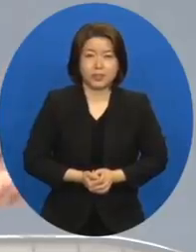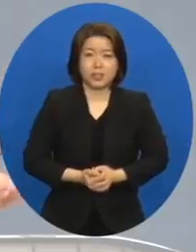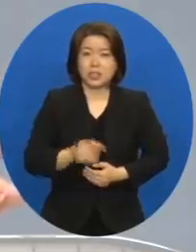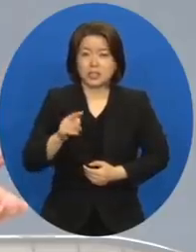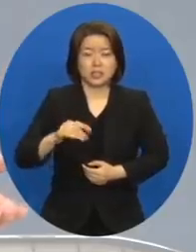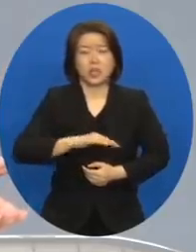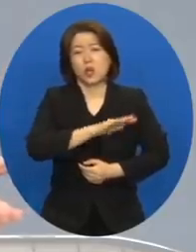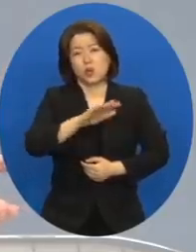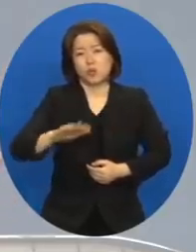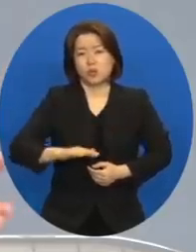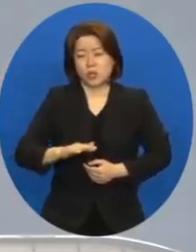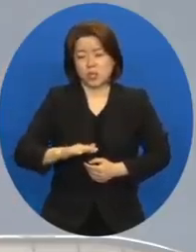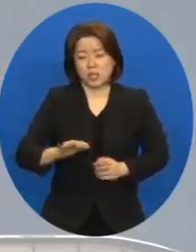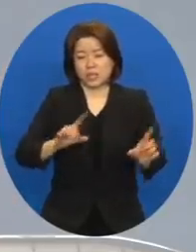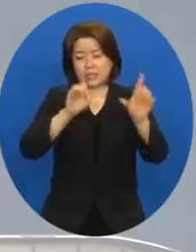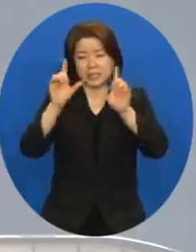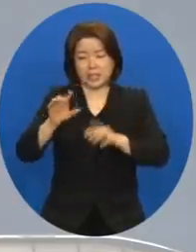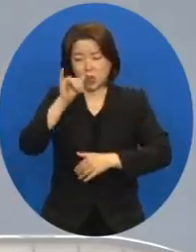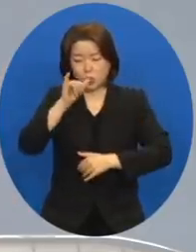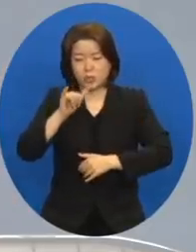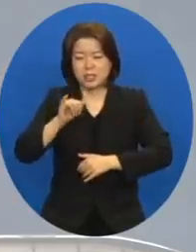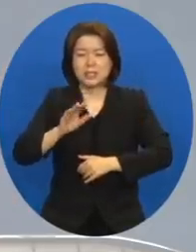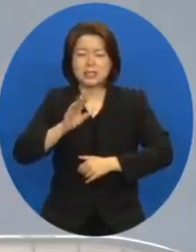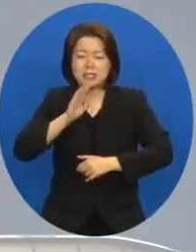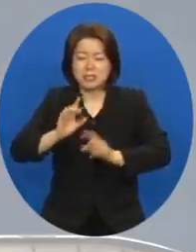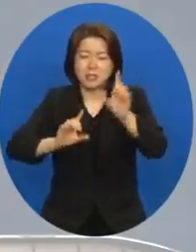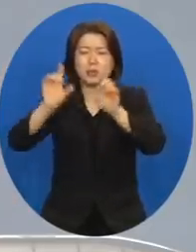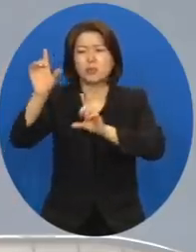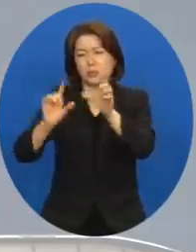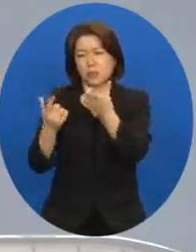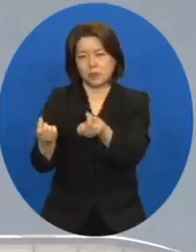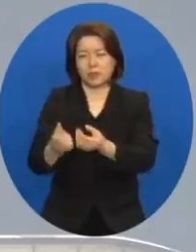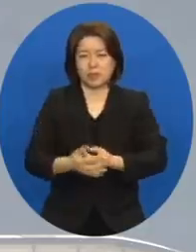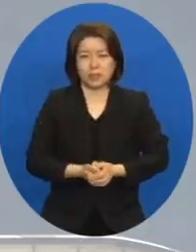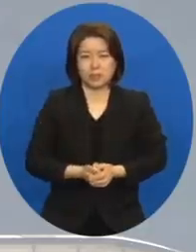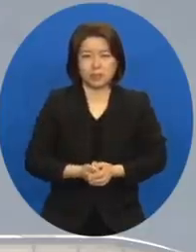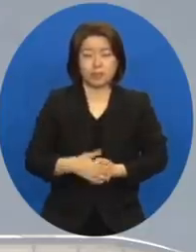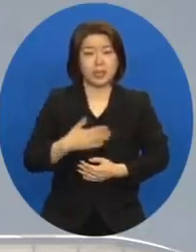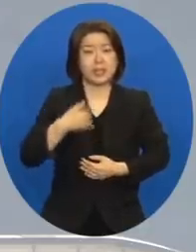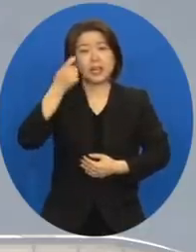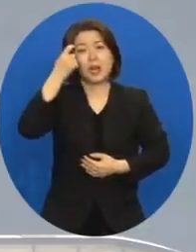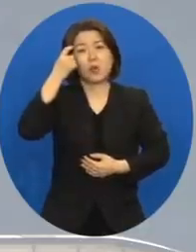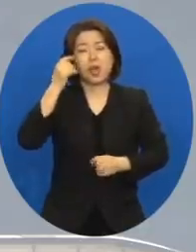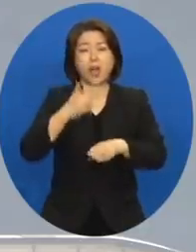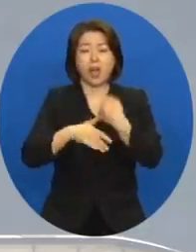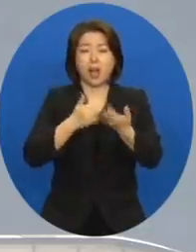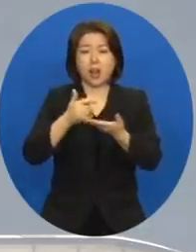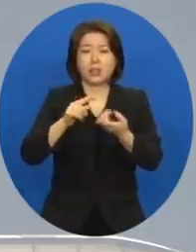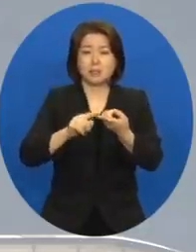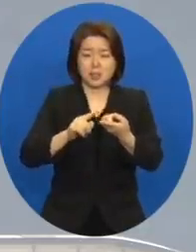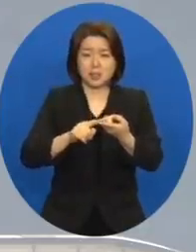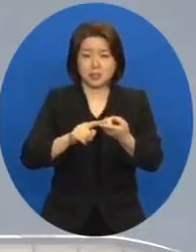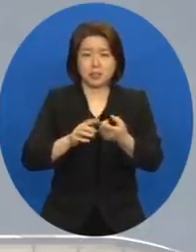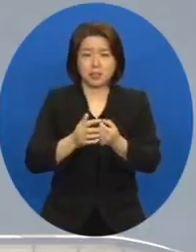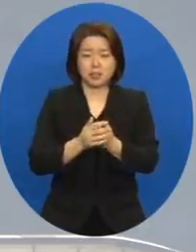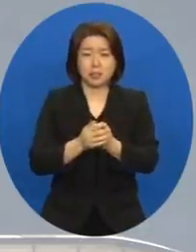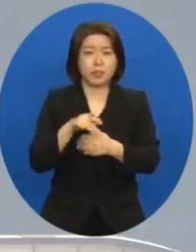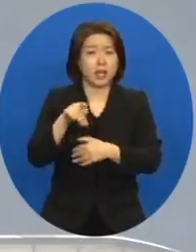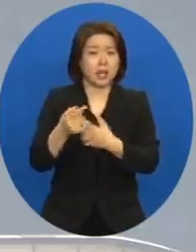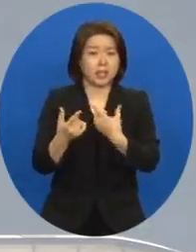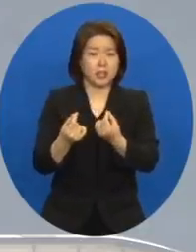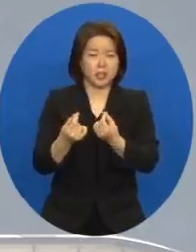그게 우리가 살고 있는 현실이에요 제가 왜 하나님의 대해서 그렇게